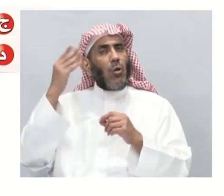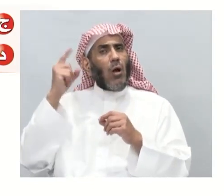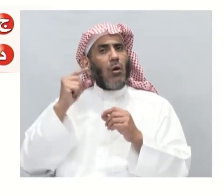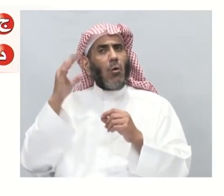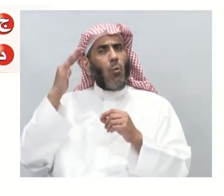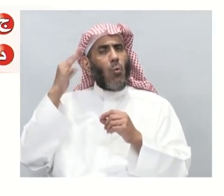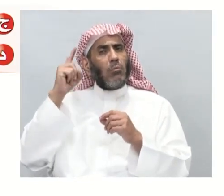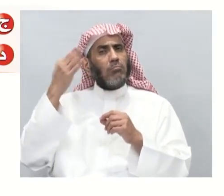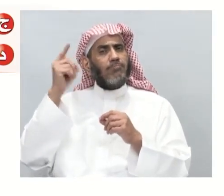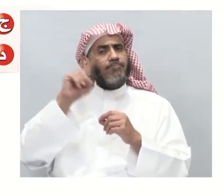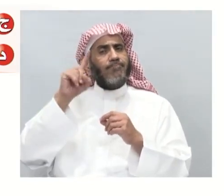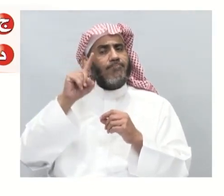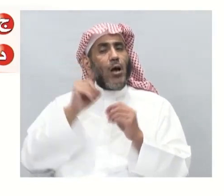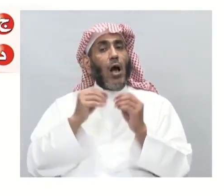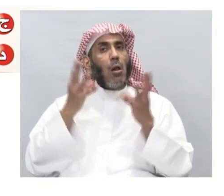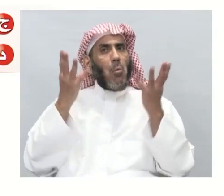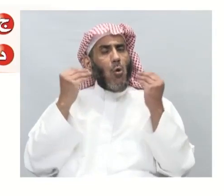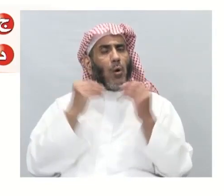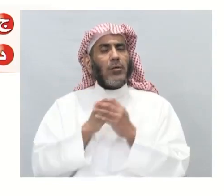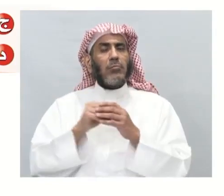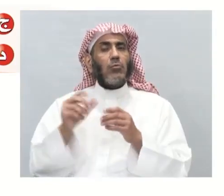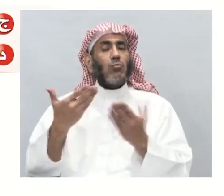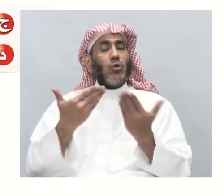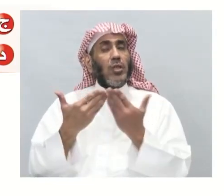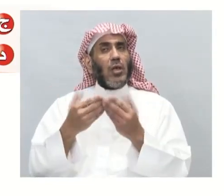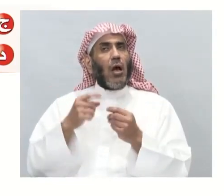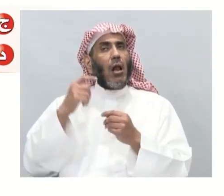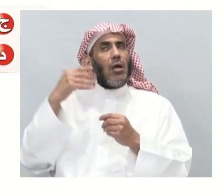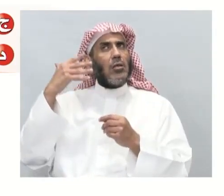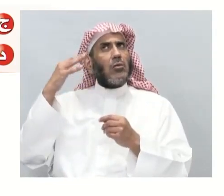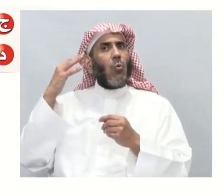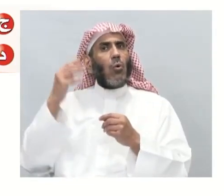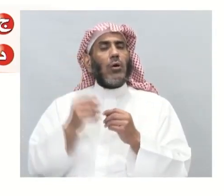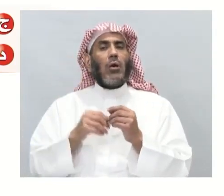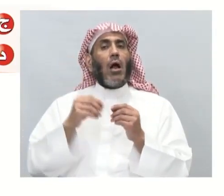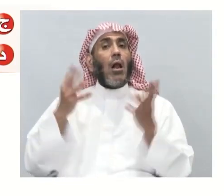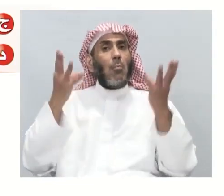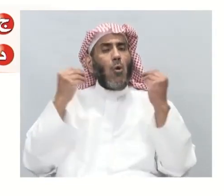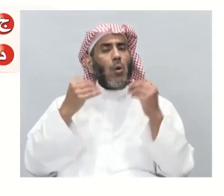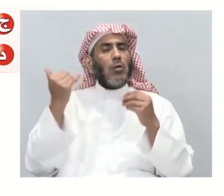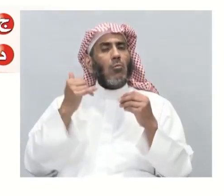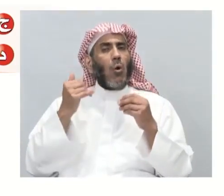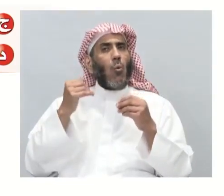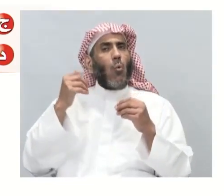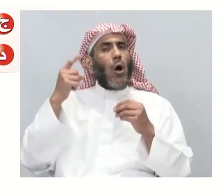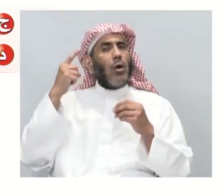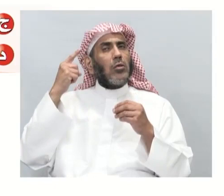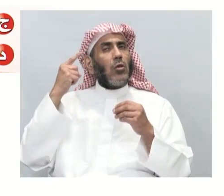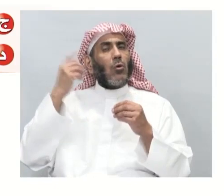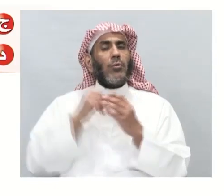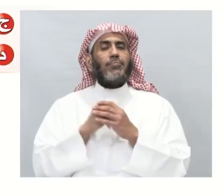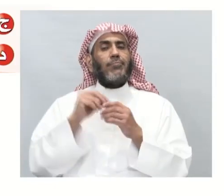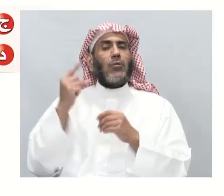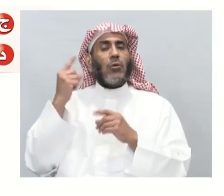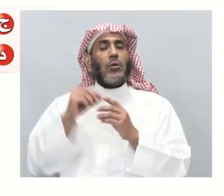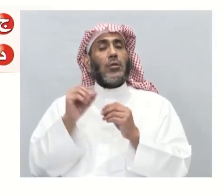استخدم رسوم التذكر لمساعدتك على تصور المعلومات المهمه وتذكرها ودال هنا